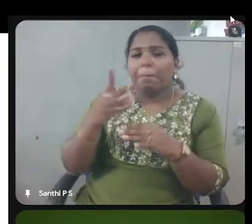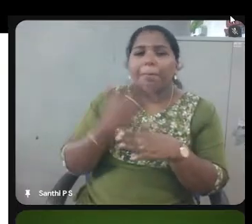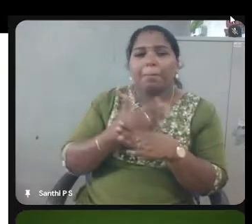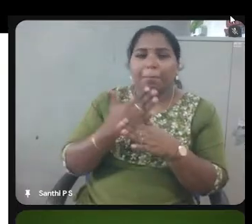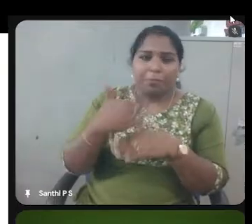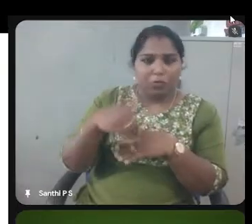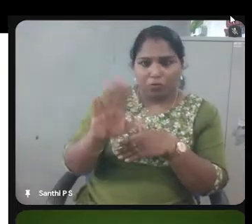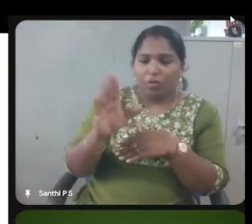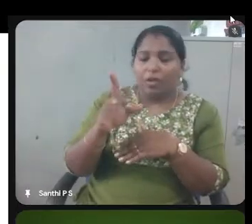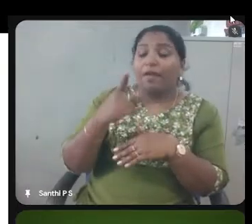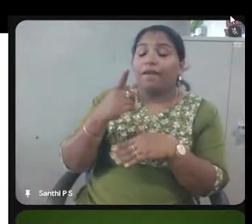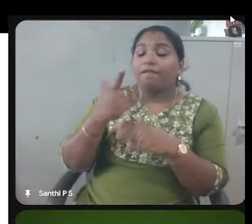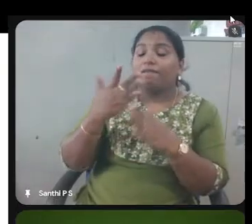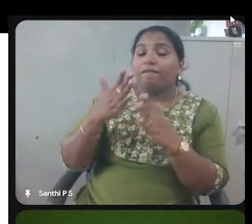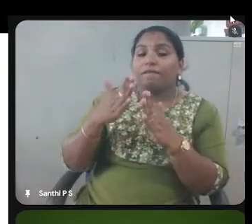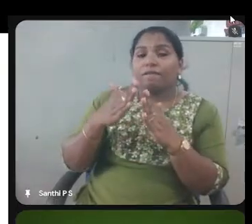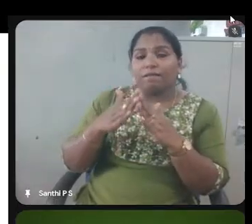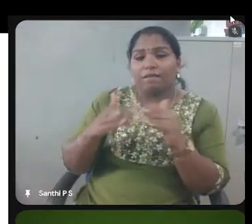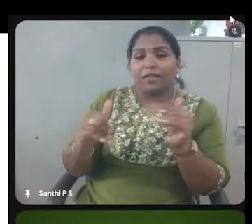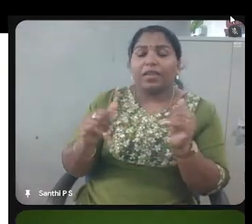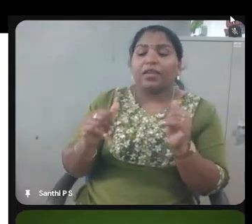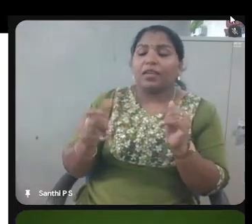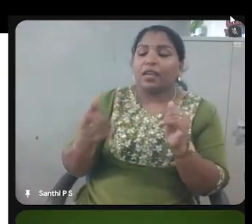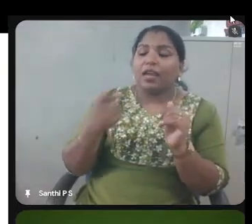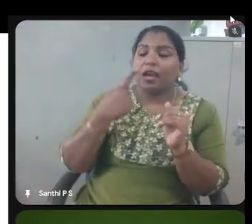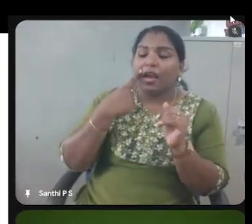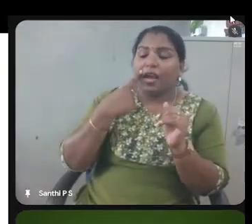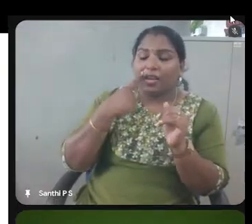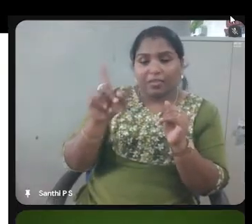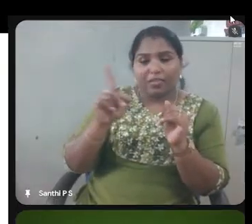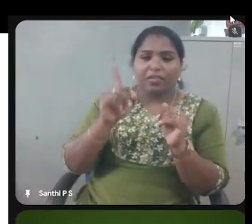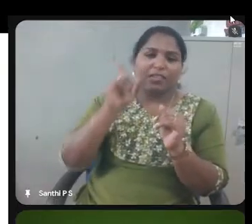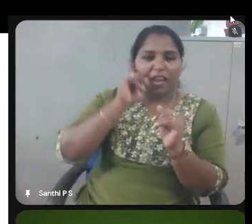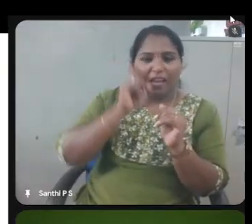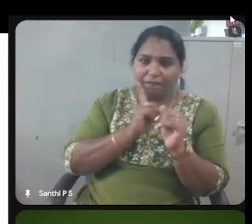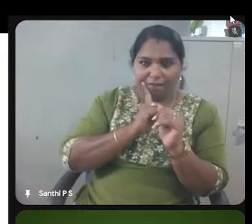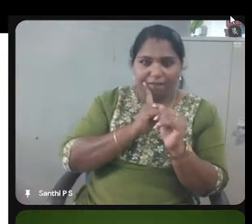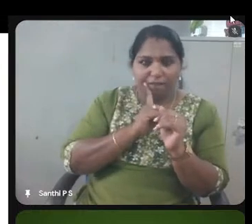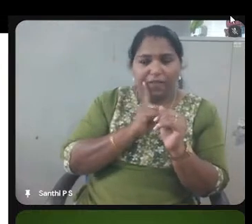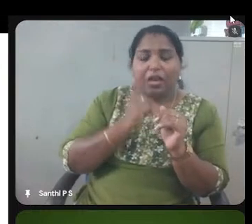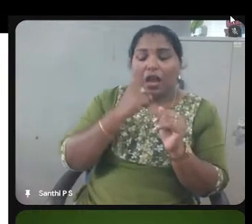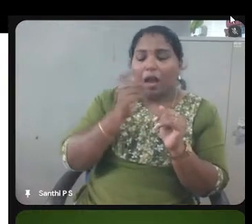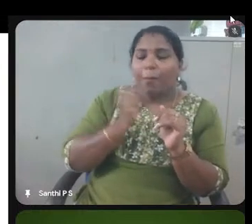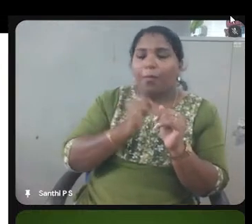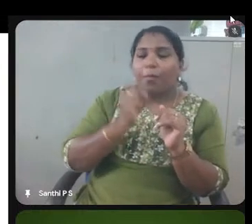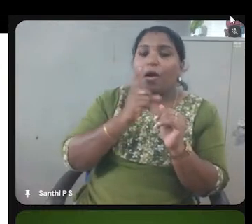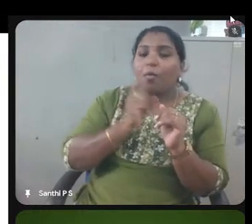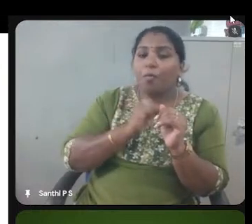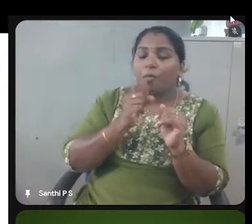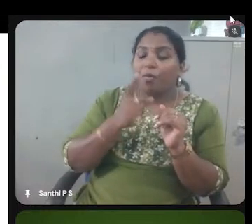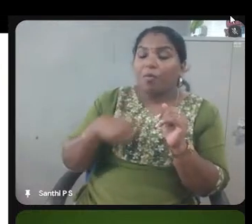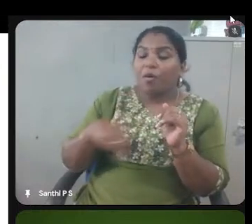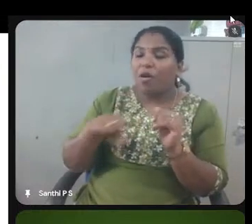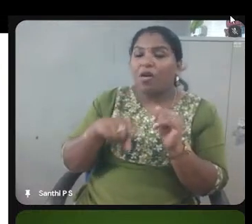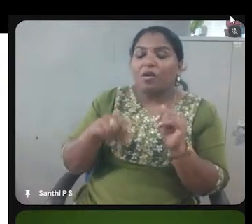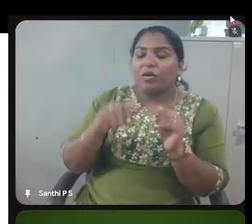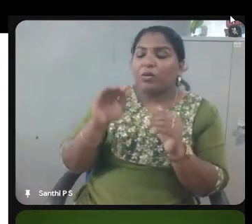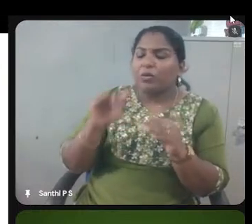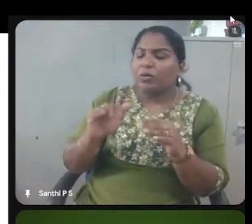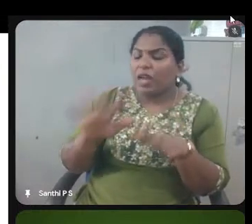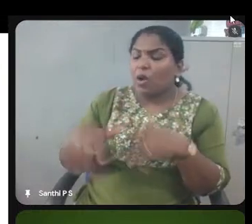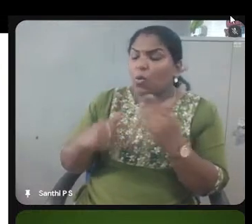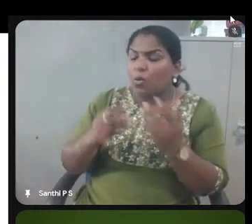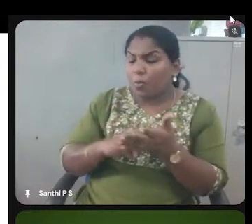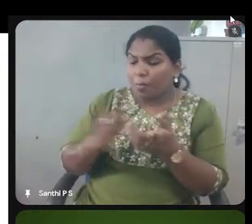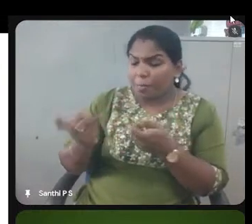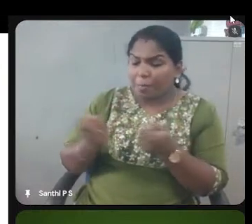വീട്ടില് അച്ഛന് ചെവി കേൾക്കാനും സംസാരിക്കാനും കഴിയുന്ന ആളല്ല. പിന്നെ ഉള്ളത് ഗ്രാൻഡ് പേരൻസ് ആണ്. അപ്പൊ അവർക്ക് ഈ കുട്ടി എങ്ങനെ ഡീൽ ചെയ്യണമെന്ന് അറിയാത്തത്